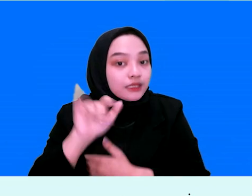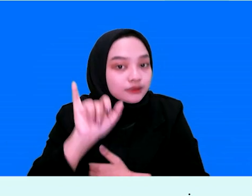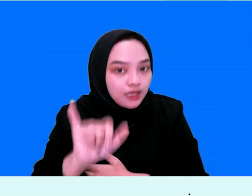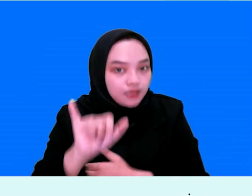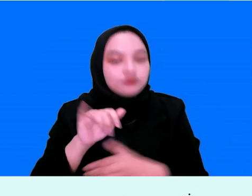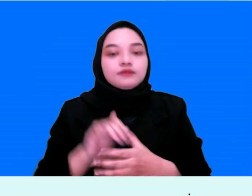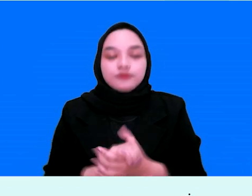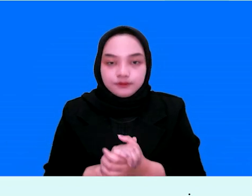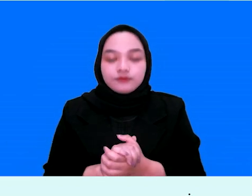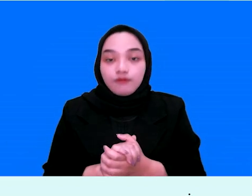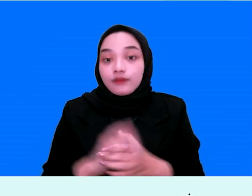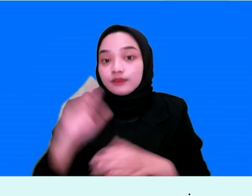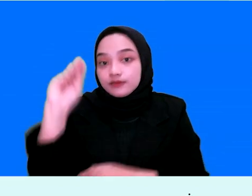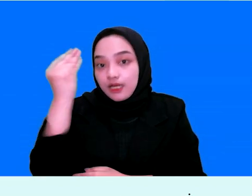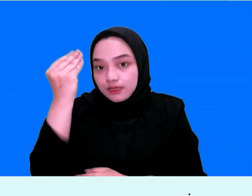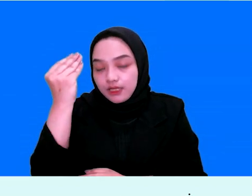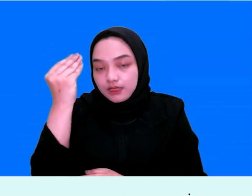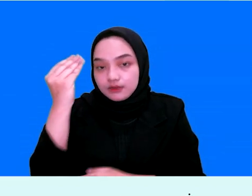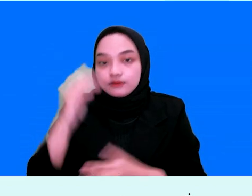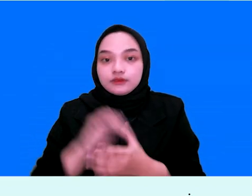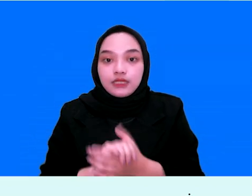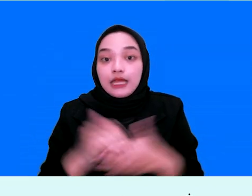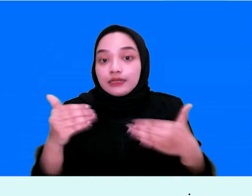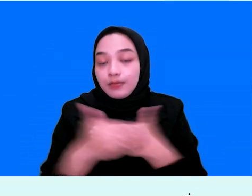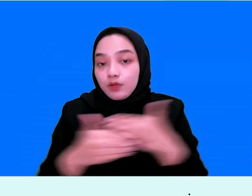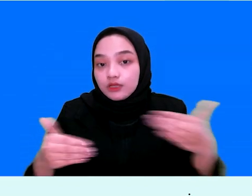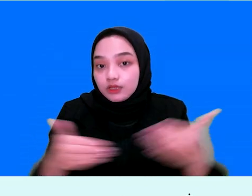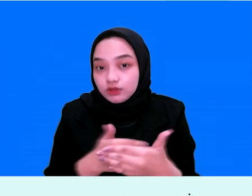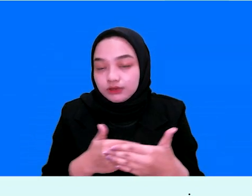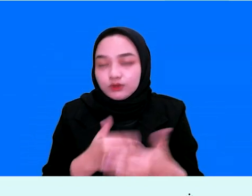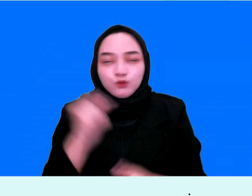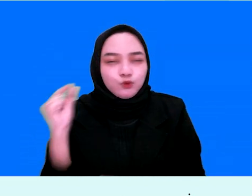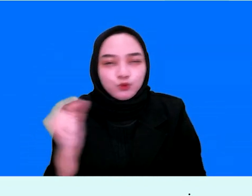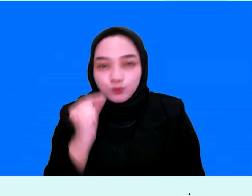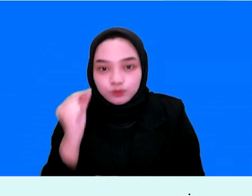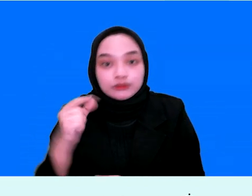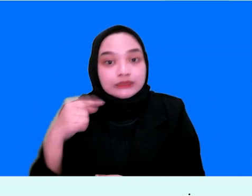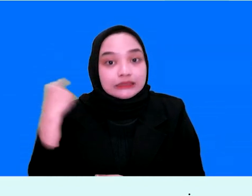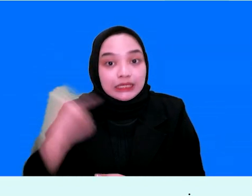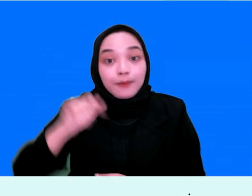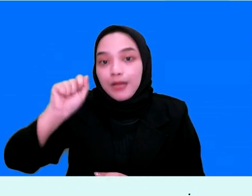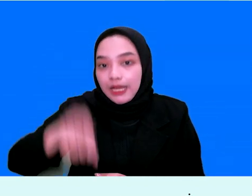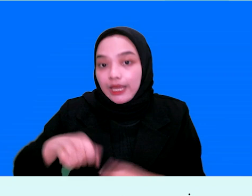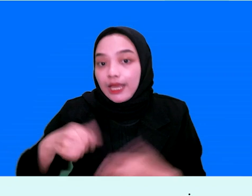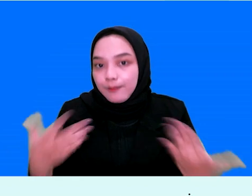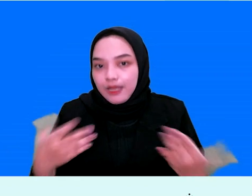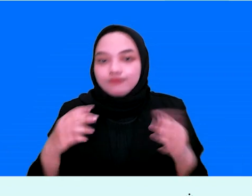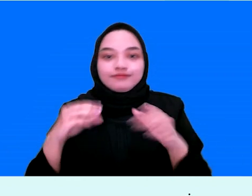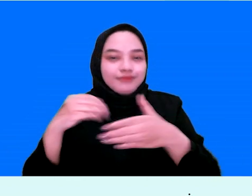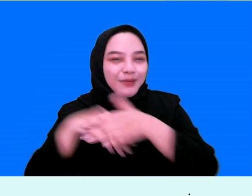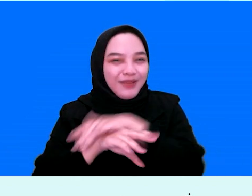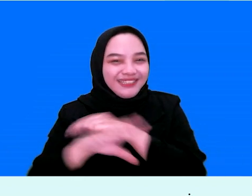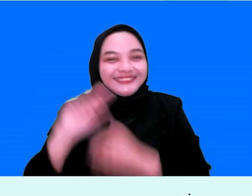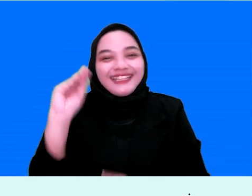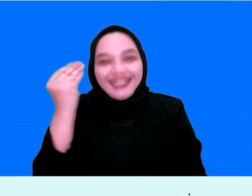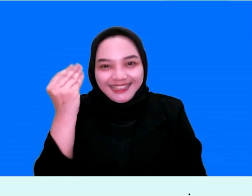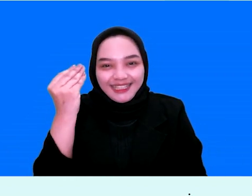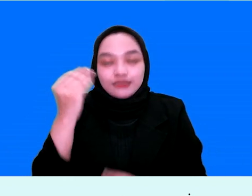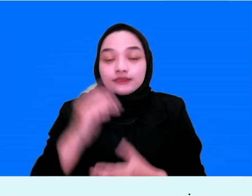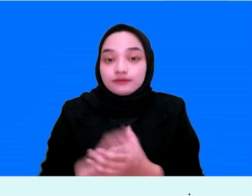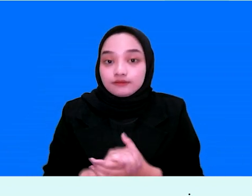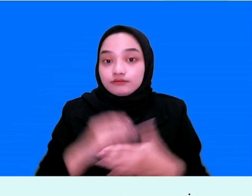memiliki disabilitas. Nah, di Jakarta, salah satu transportasi yang paling umum untuk digunakan adalah MRT